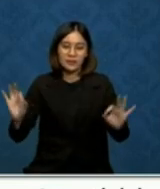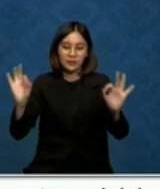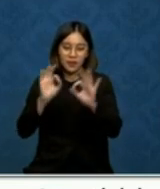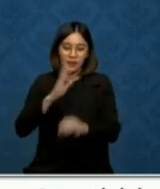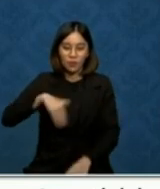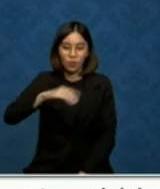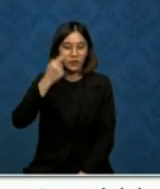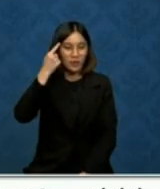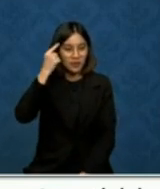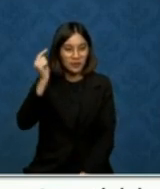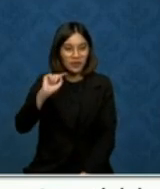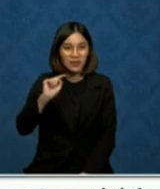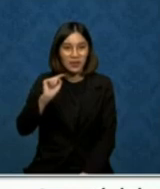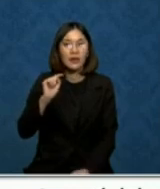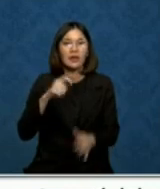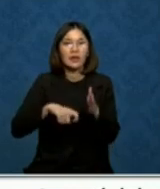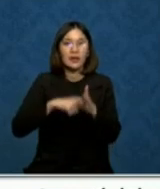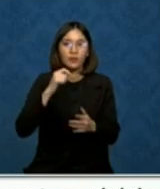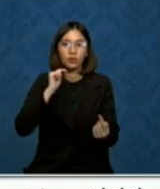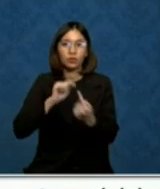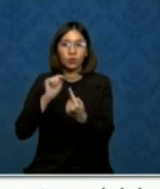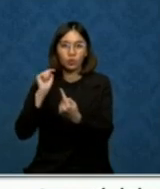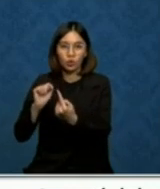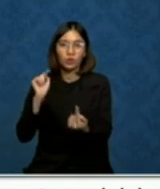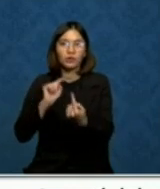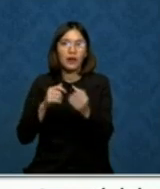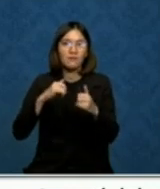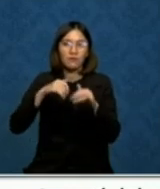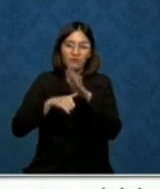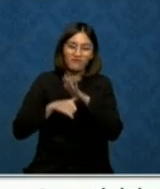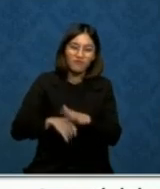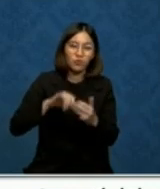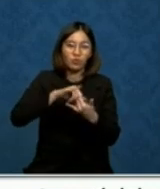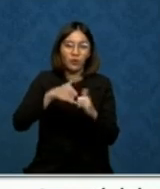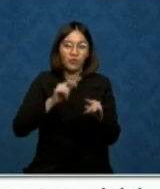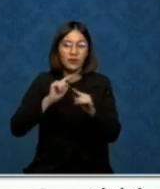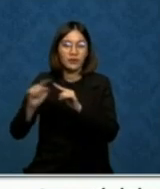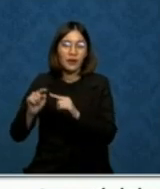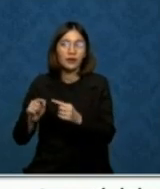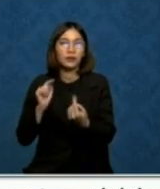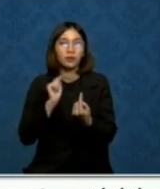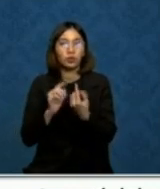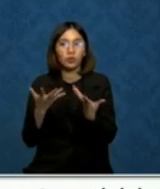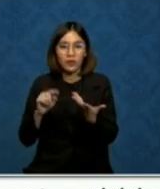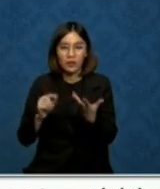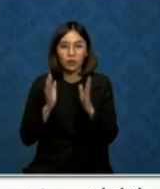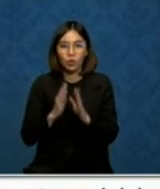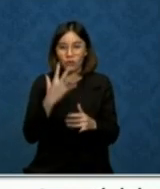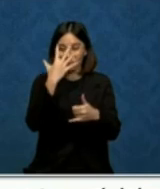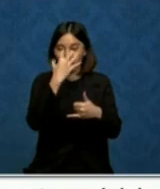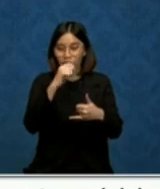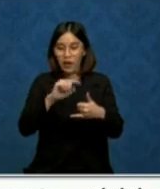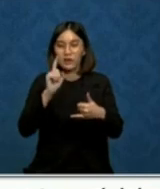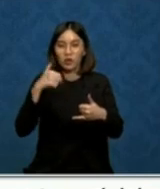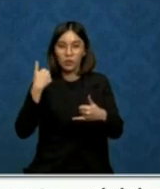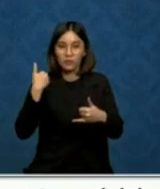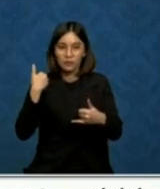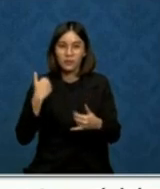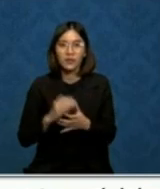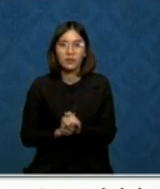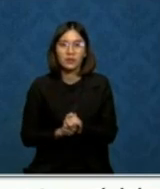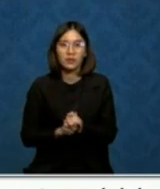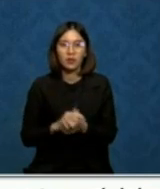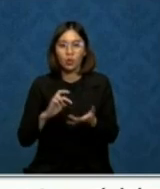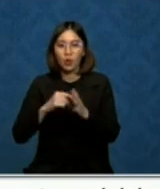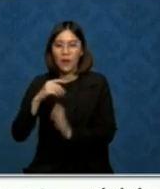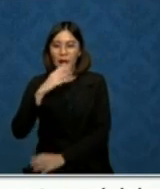ราควรคำนึงถึงคือความสมเหตุสมผลของการคุกคามทางเพศต้องอยู่ภายใต้กรณีที่มีผู้เสียหายเท่านั้นมิใช่เกิดจากการ